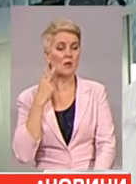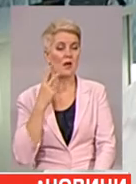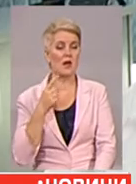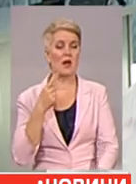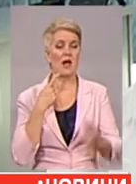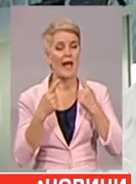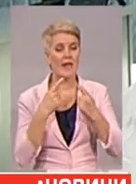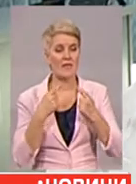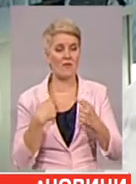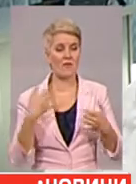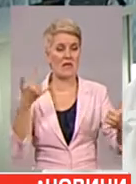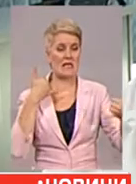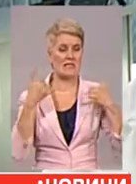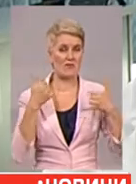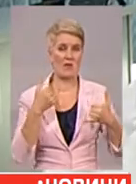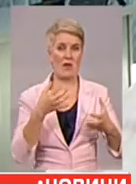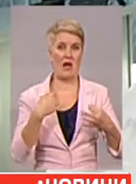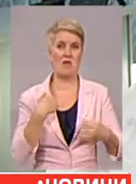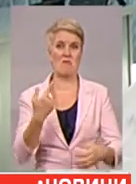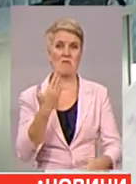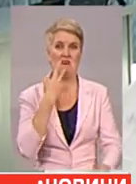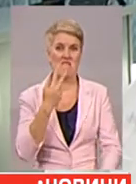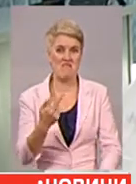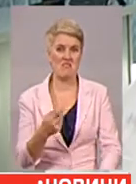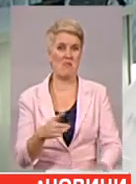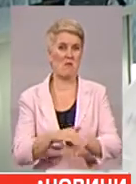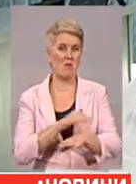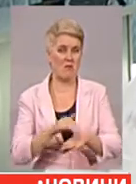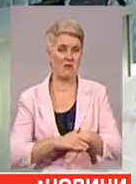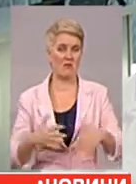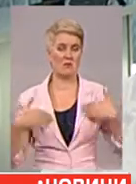інтерв'ю, мені всі дзвонять, кажуть, ми тебе бачили, молодець, поздравляють, мені дуже багато людей.